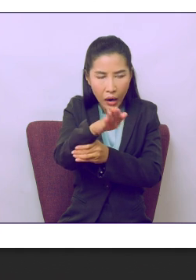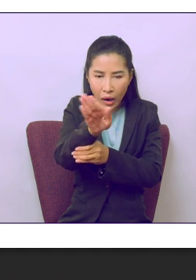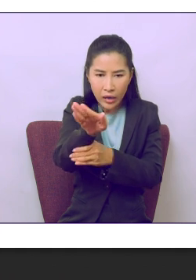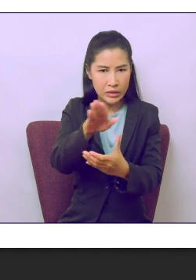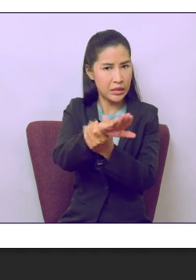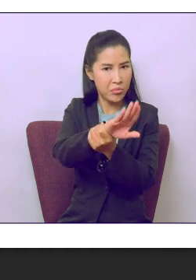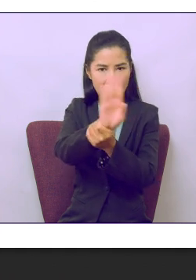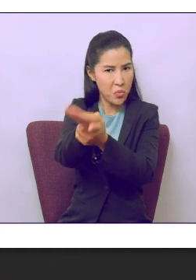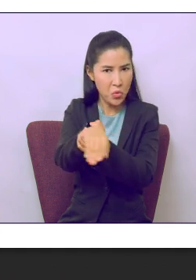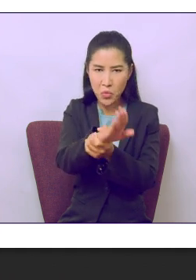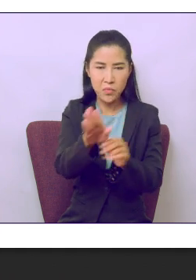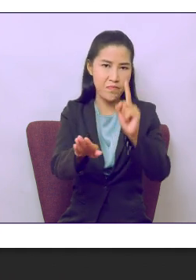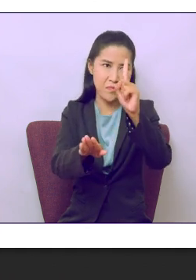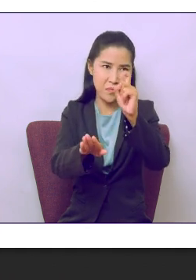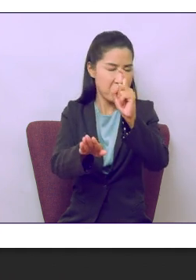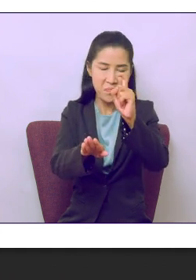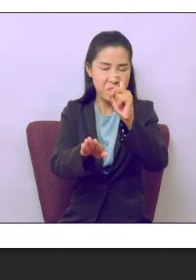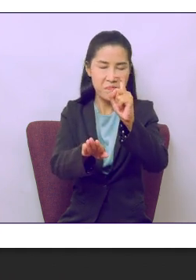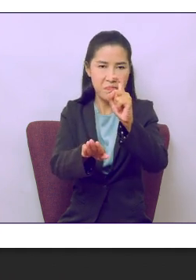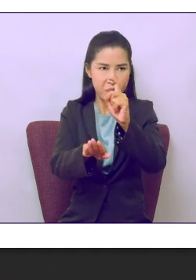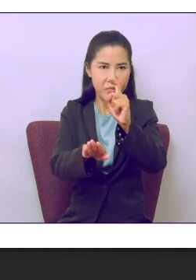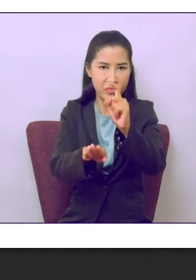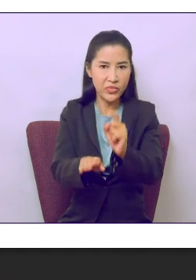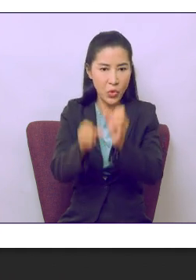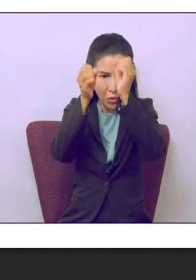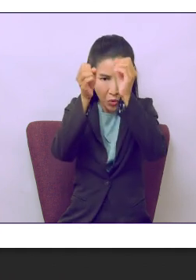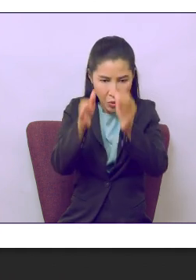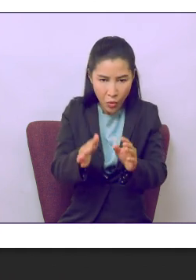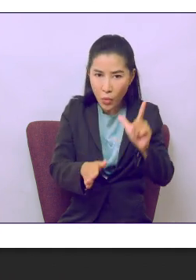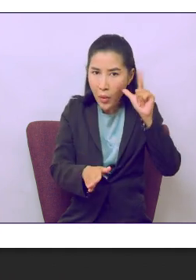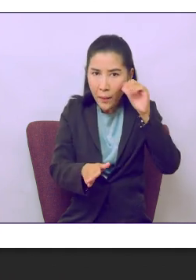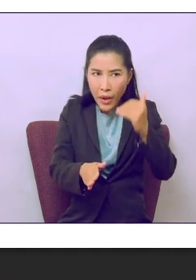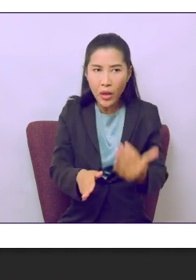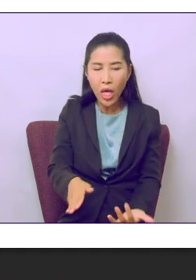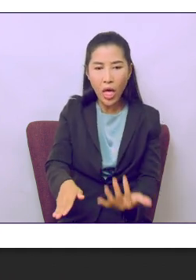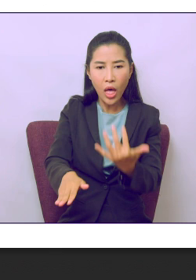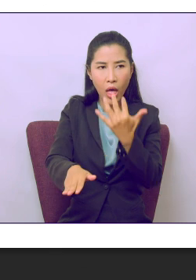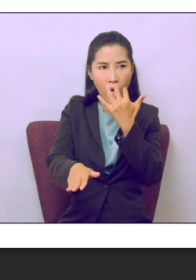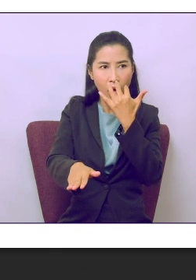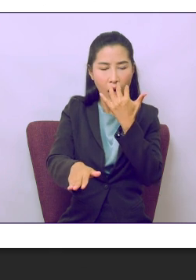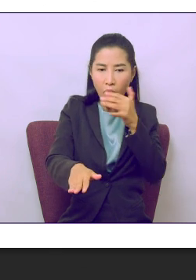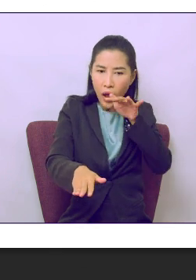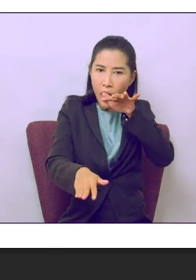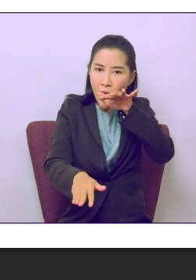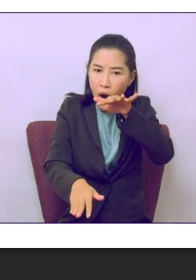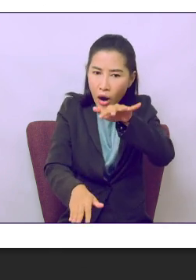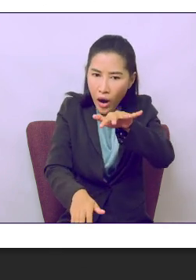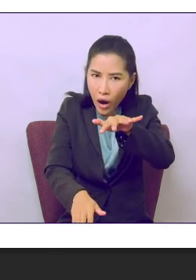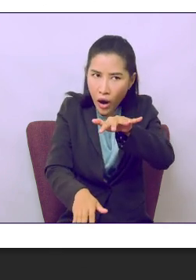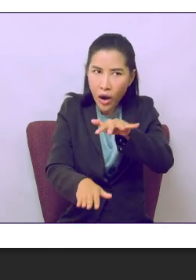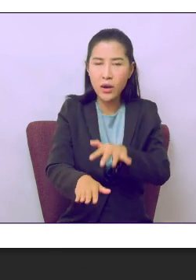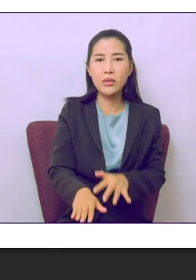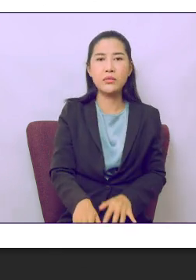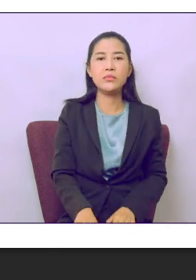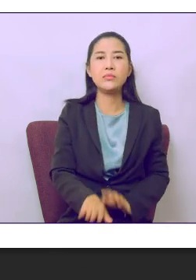หมุนไม่ได้นะครับเราต้องหายเราเราตัวคุณครูเองอ่ะผู้ปกครองเองจะต้องหายใจเข้าแล้วหายใจออกหมุน